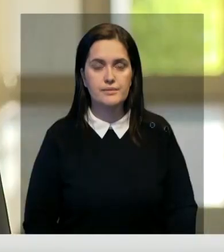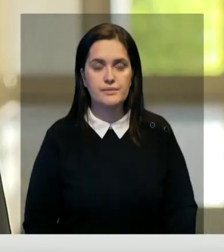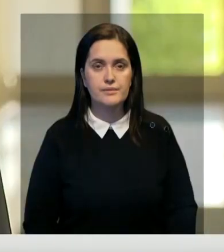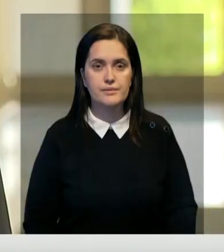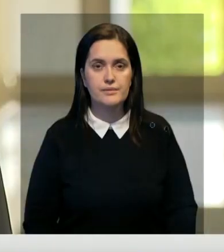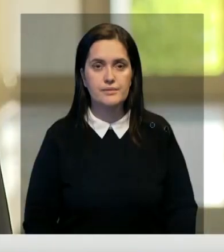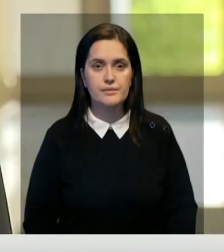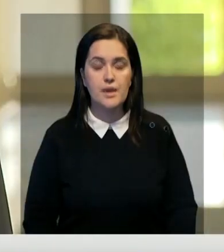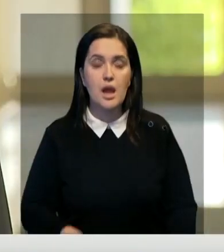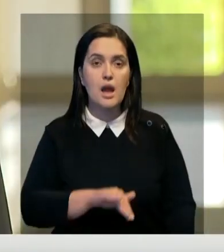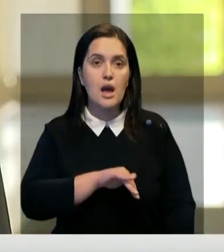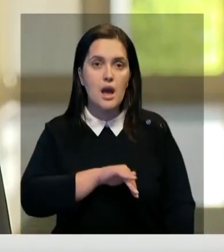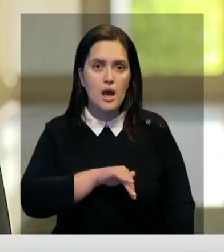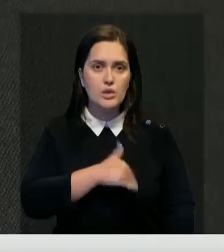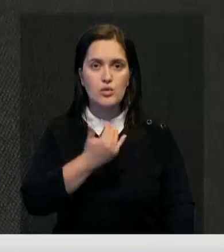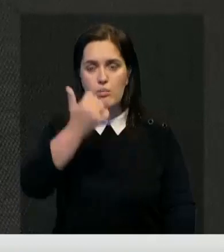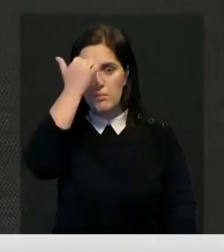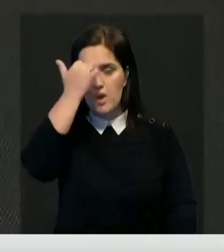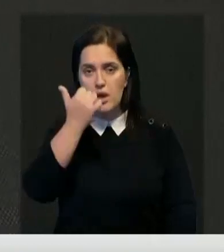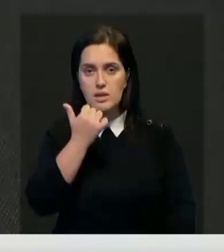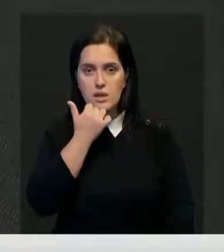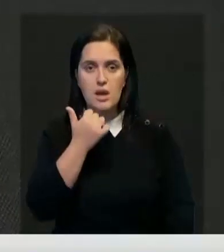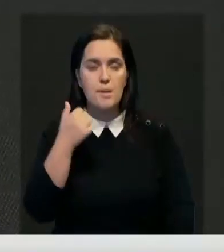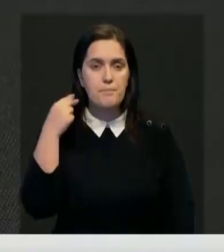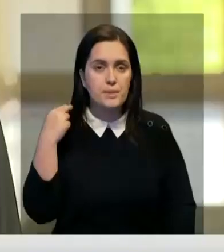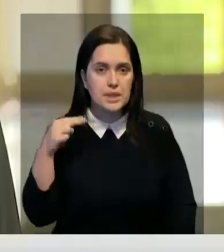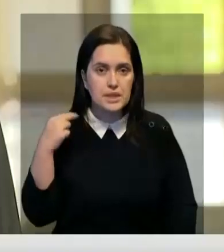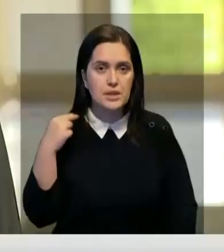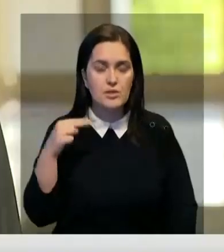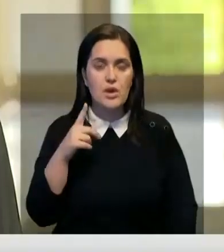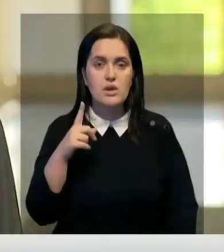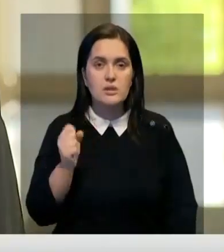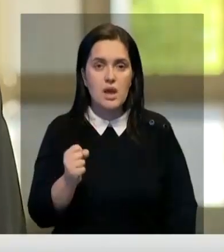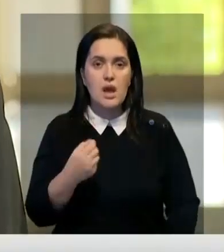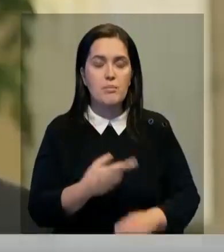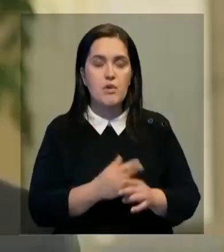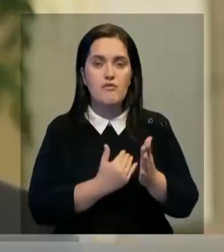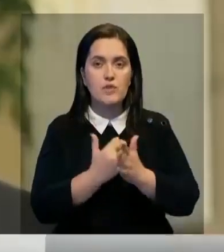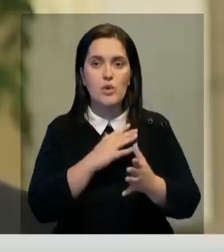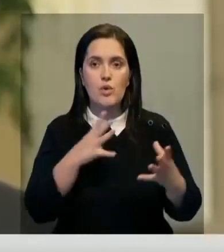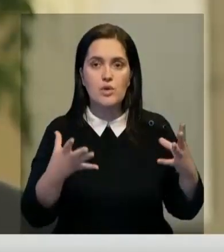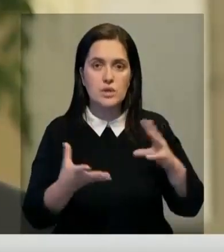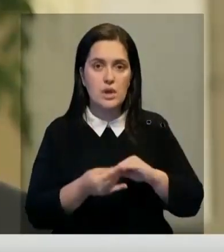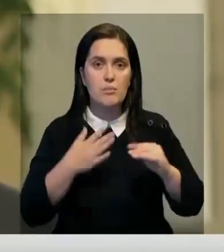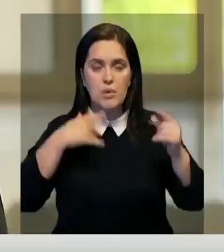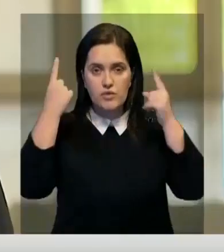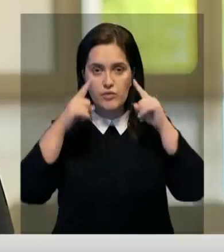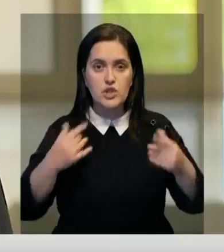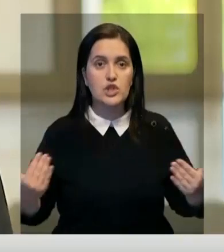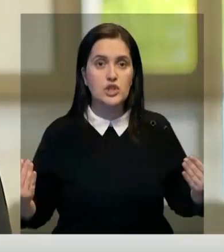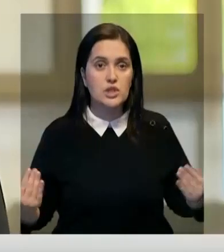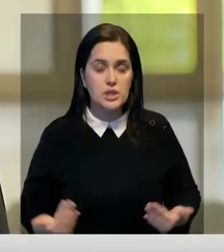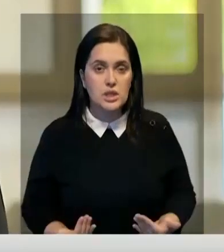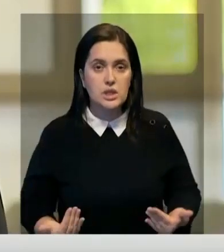Я хочу выразить благодарность президенту за высокую оценку моей творческой жизни. Я